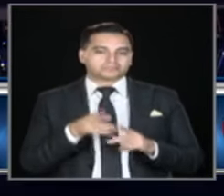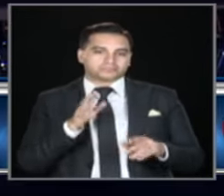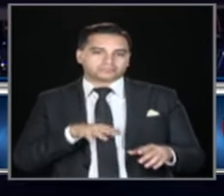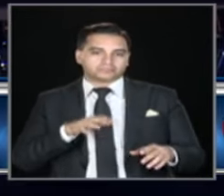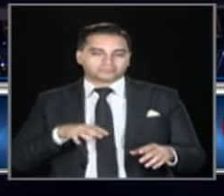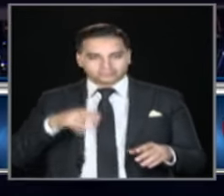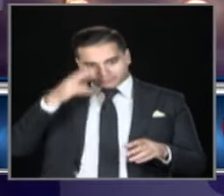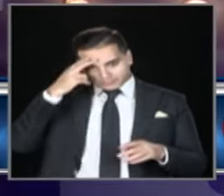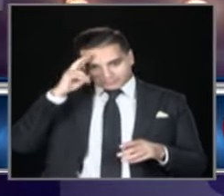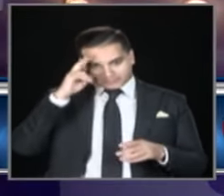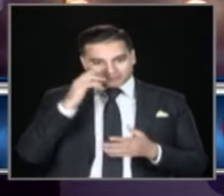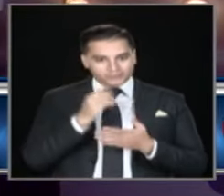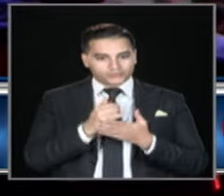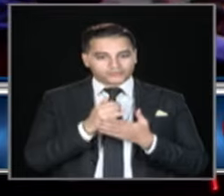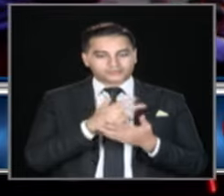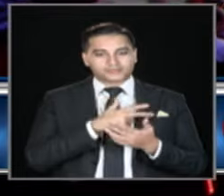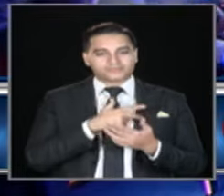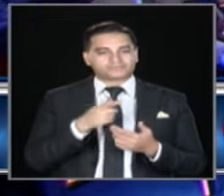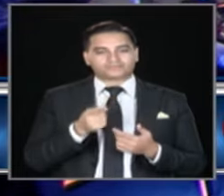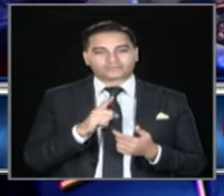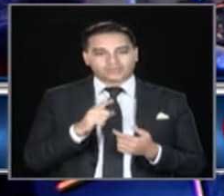مرسي اجابه خاطئه